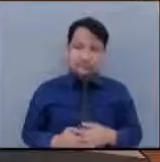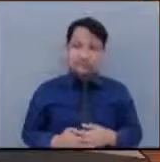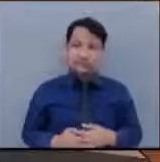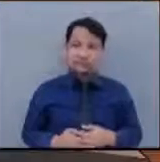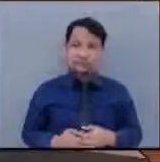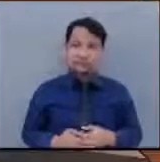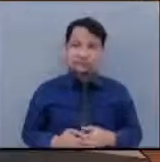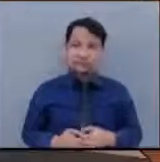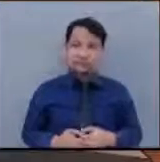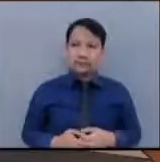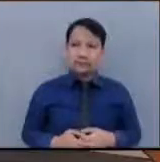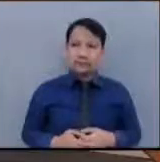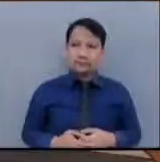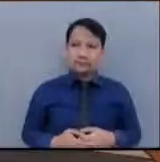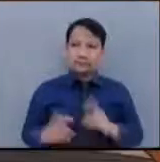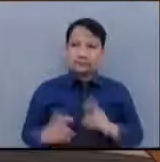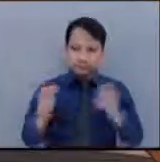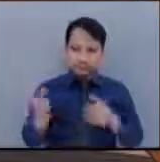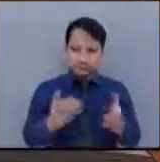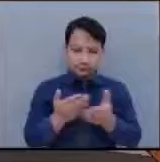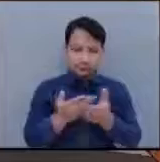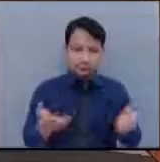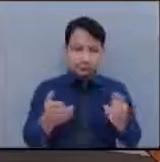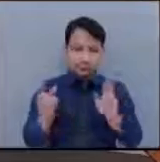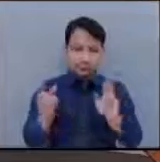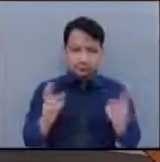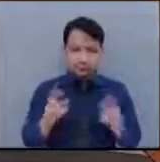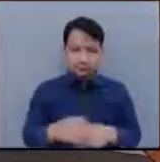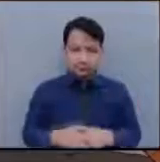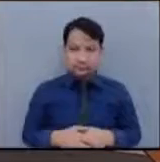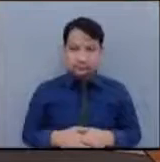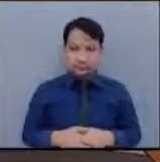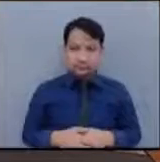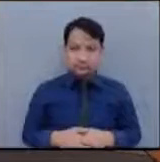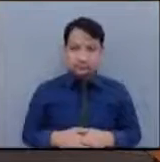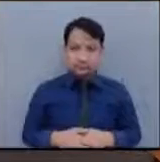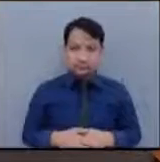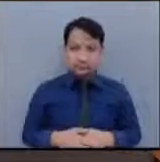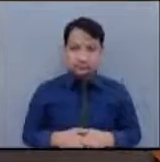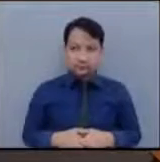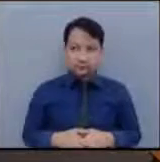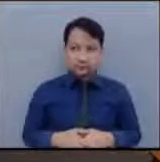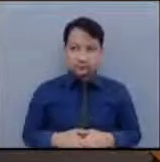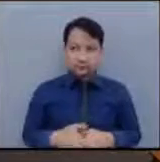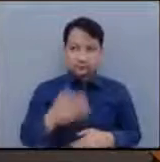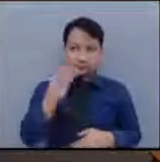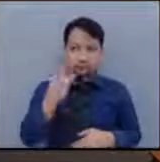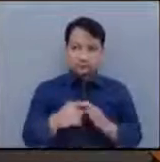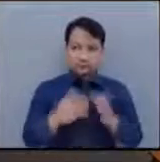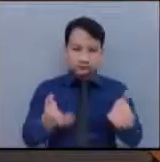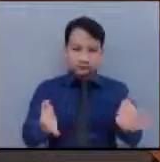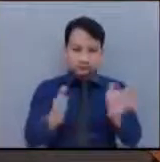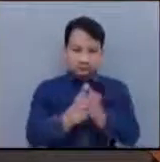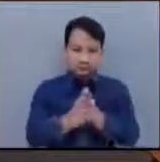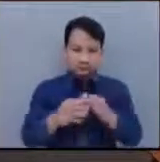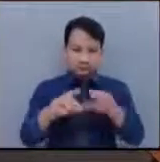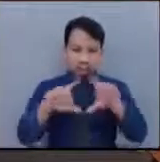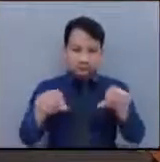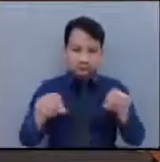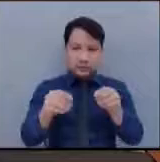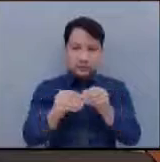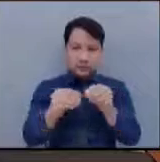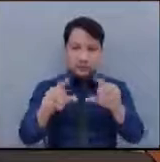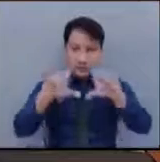Materials. Eh, ready nyo na, mga ka-RSP. So, ayan. Ito na. Mag-umpisa na tayo, Gab. Okay. Una muna, itupiin natin sa gitna ang papel na ito. Ito. Itong maliit na papel na